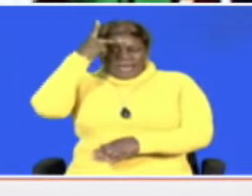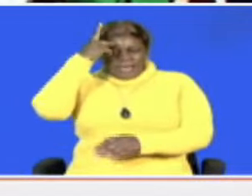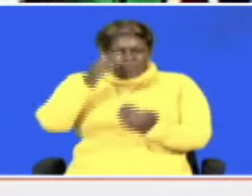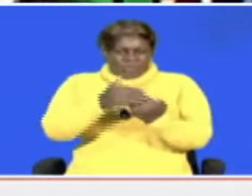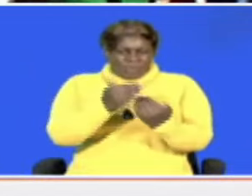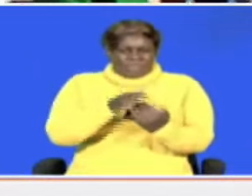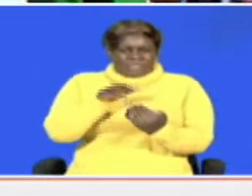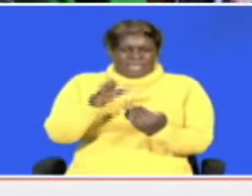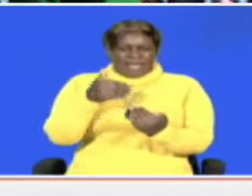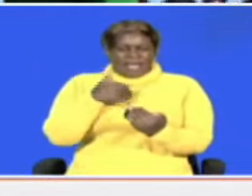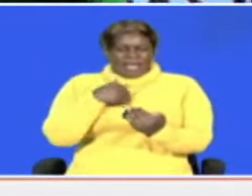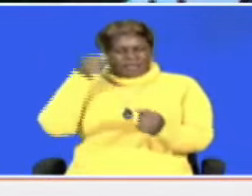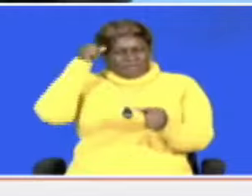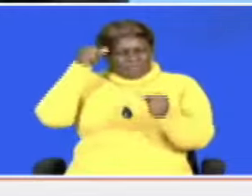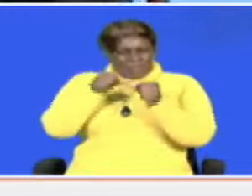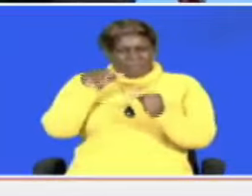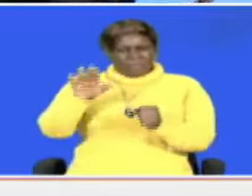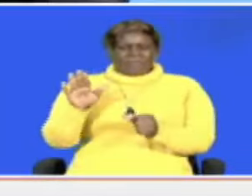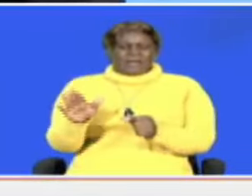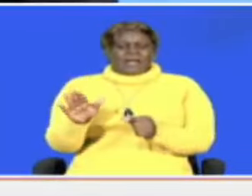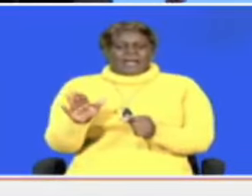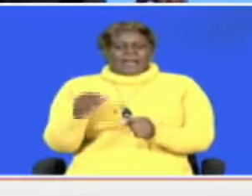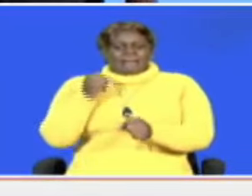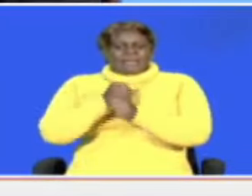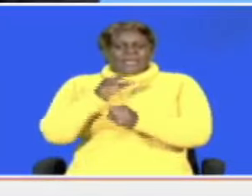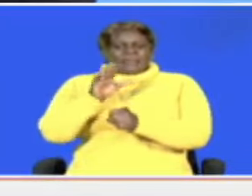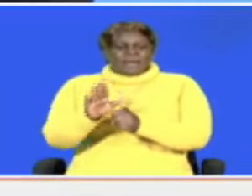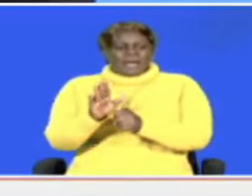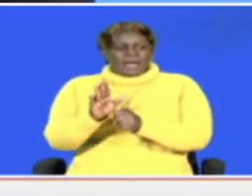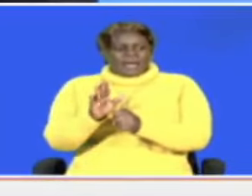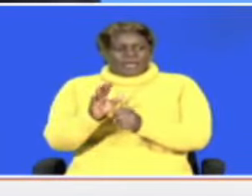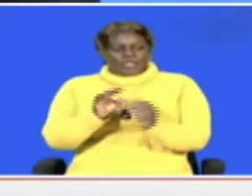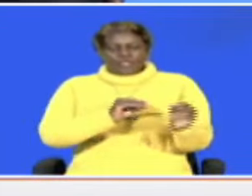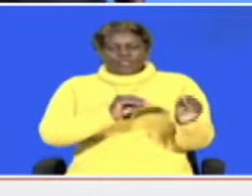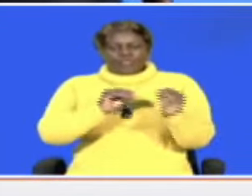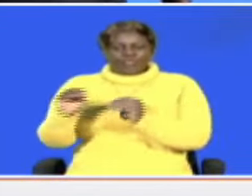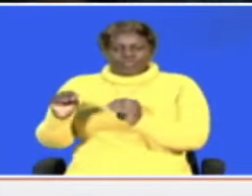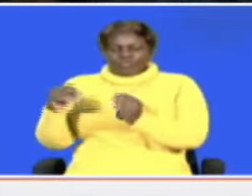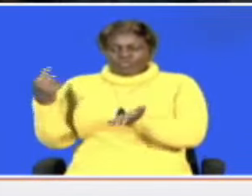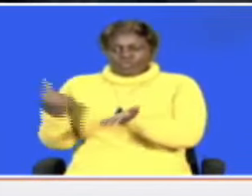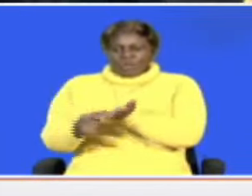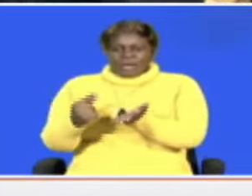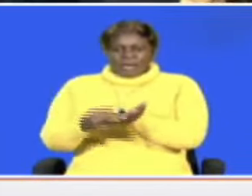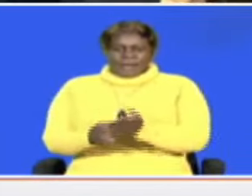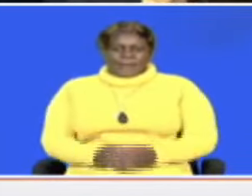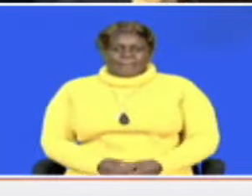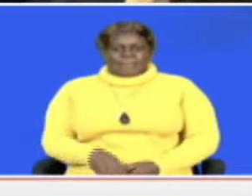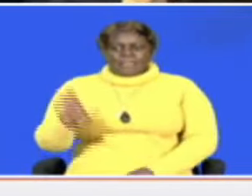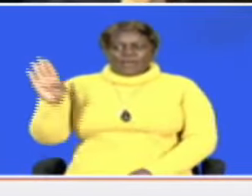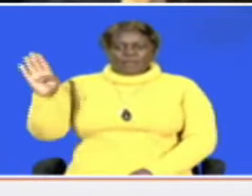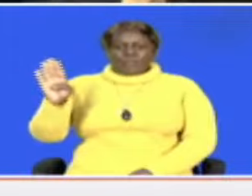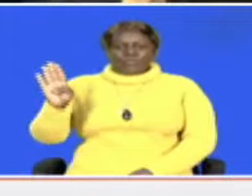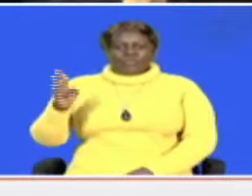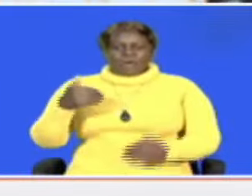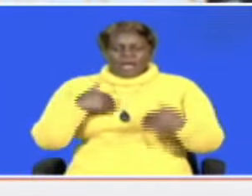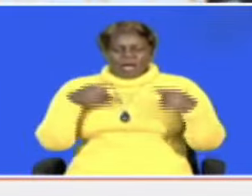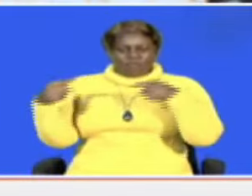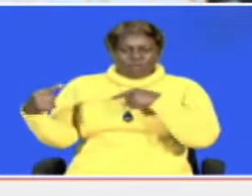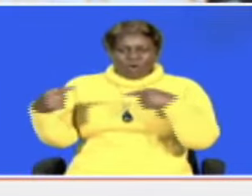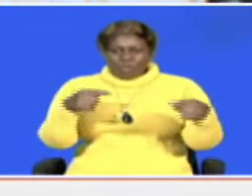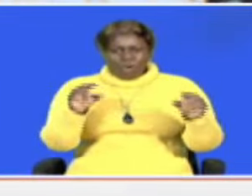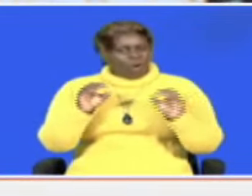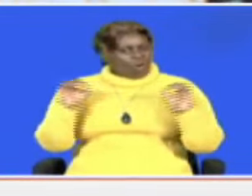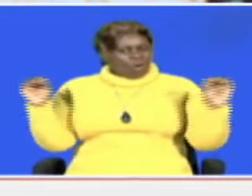pia kuwa na kumbukizi zake yaliyomfanya kujipata nchi jirani ya Uganda. Kule Burundi hakuna vita ya watu